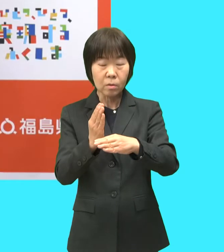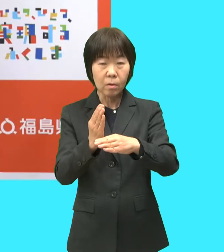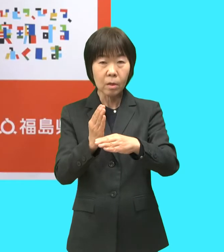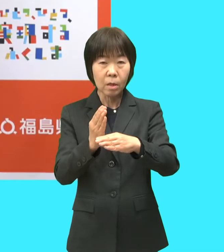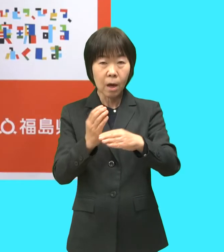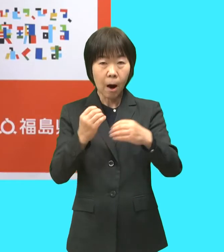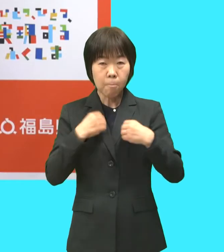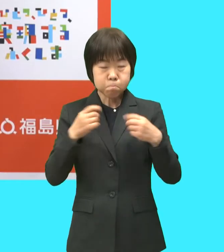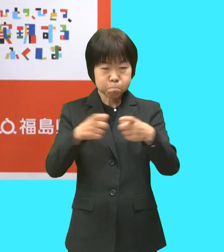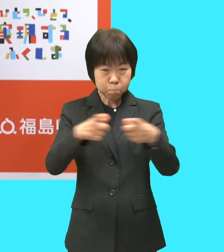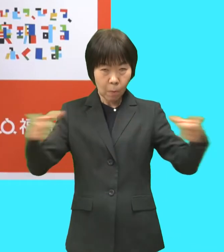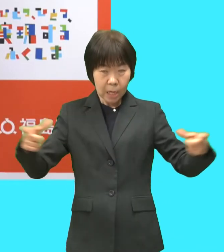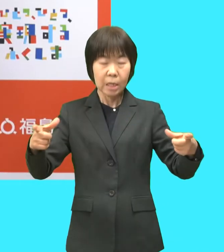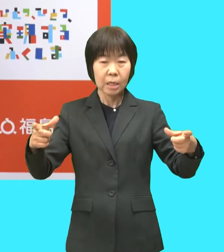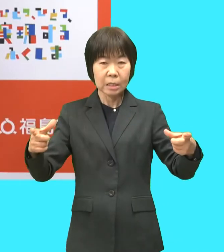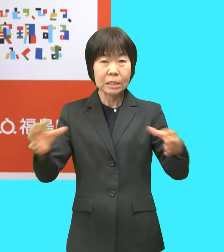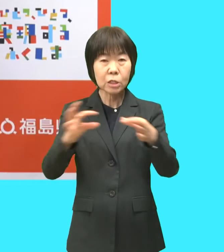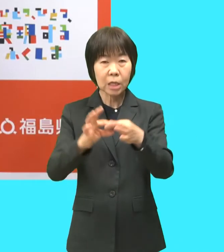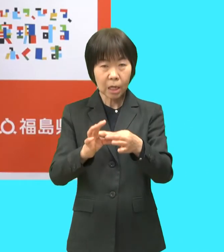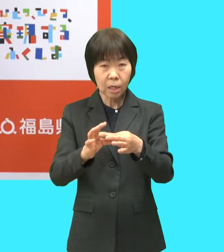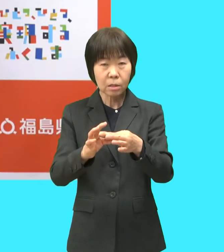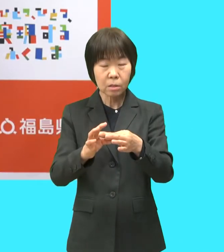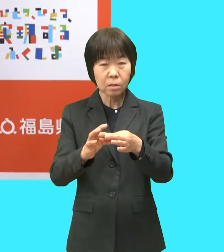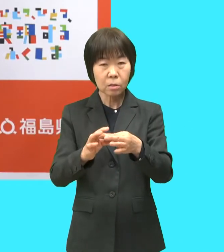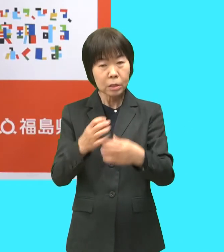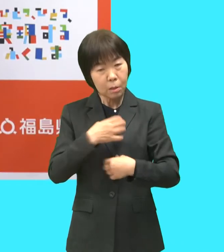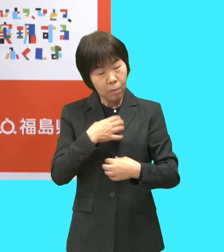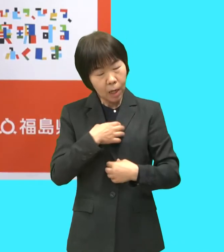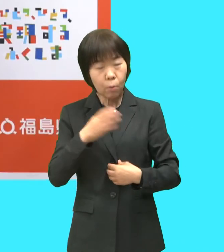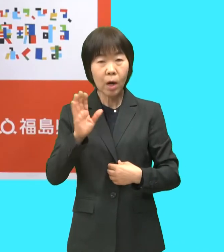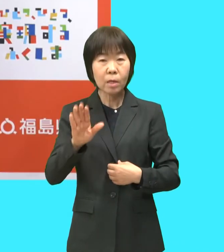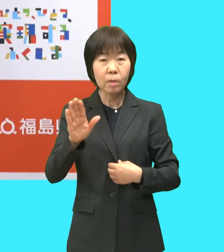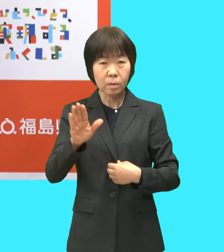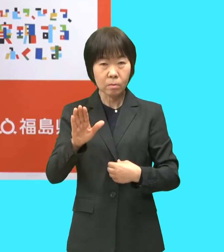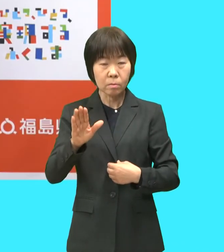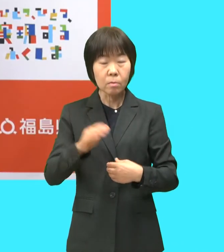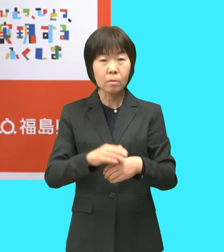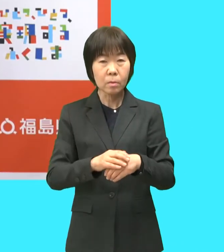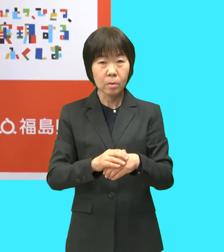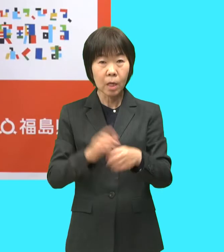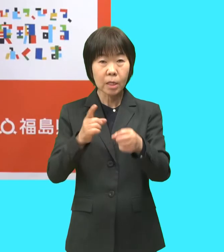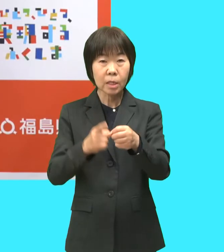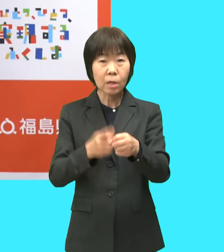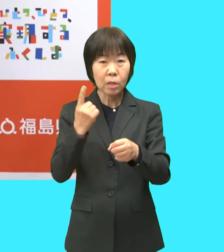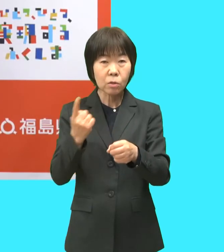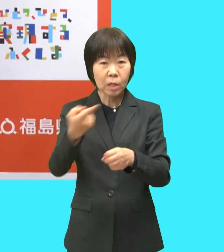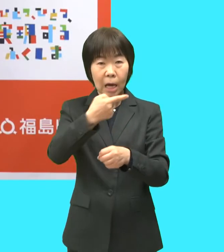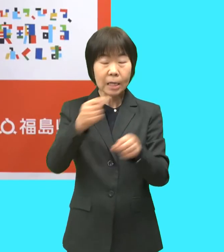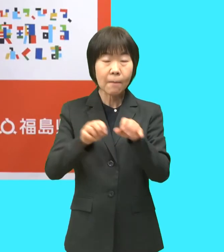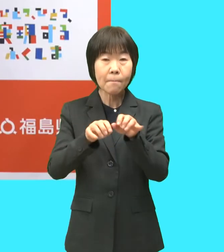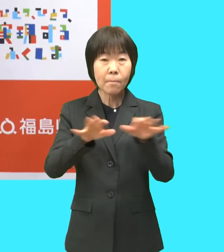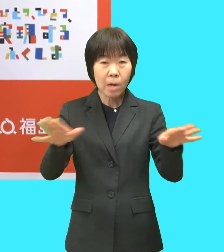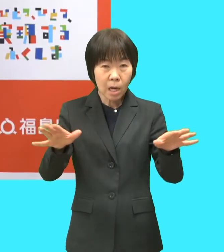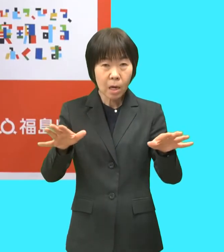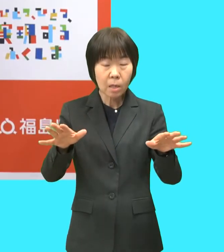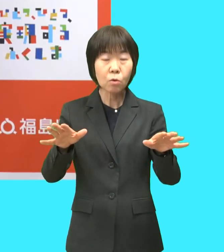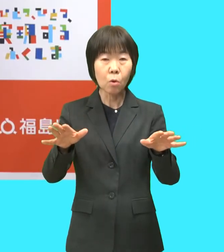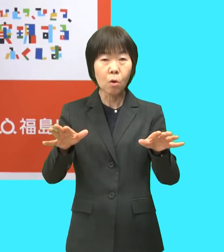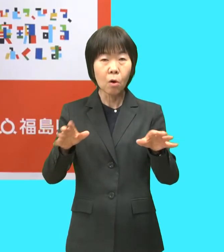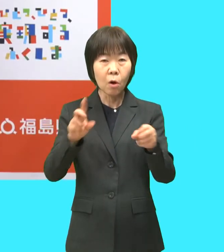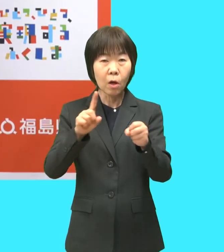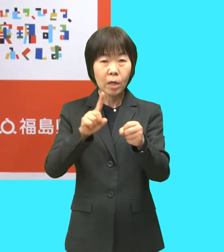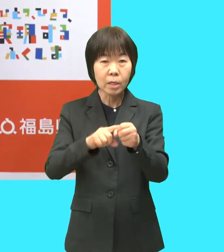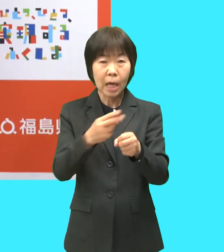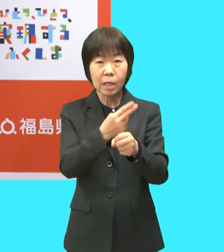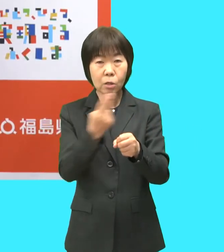な感染拡大につながる恐れもあります。これから昨年の第一波が訪れた年度